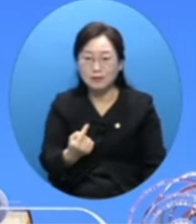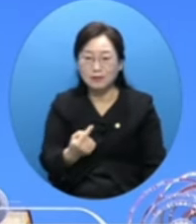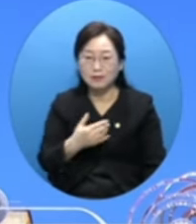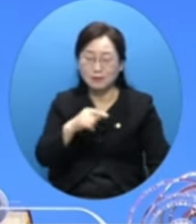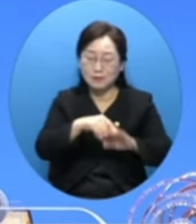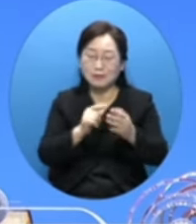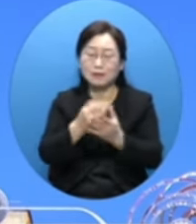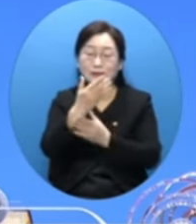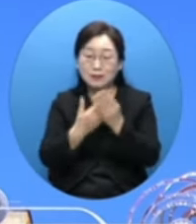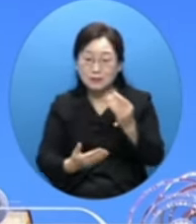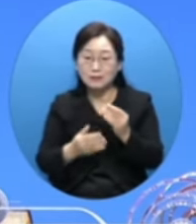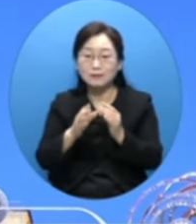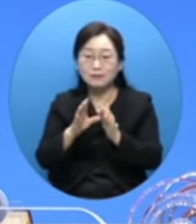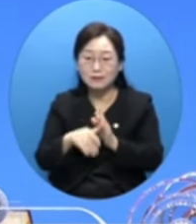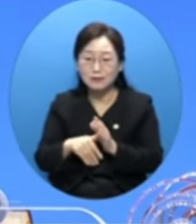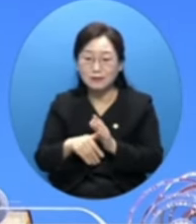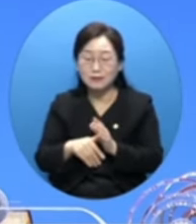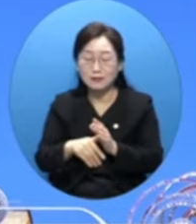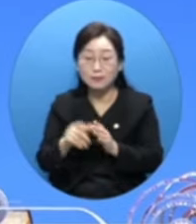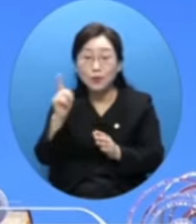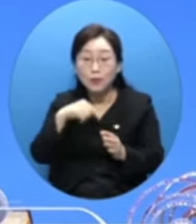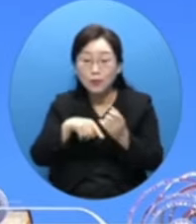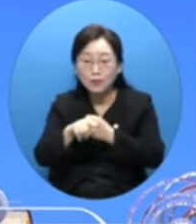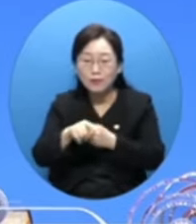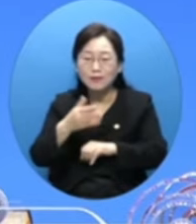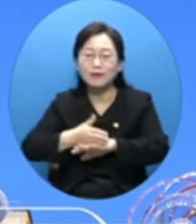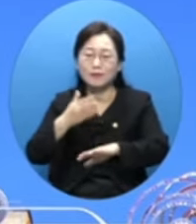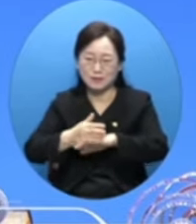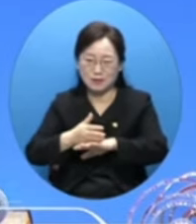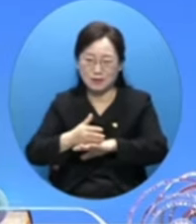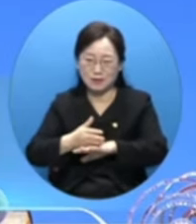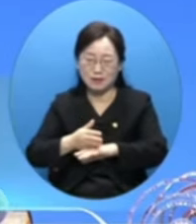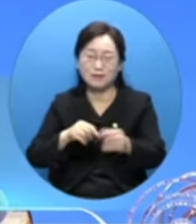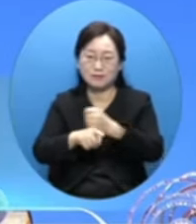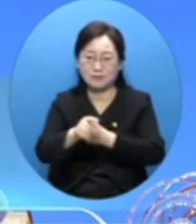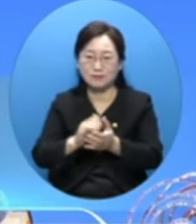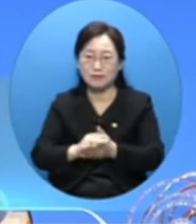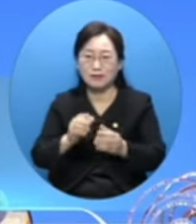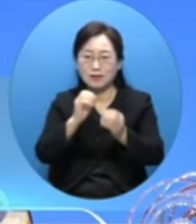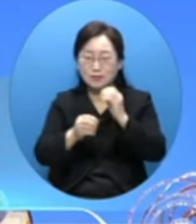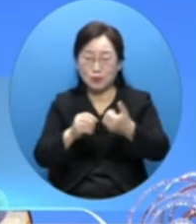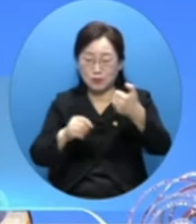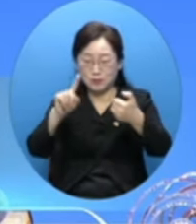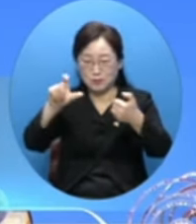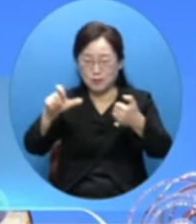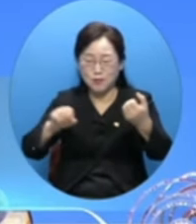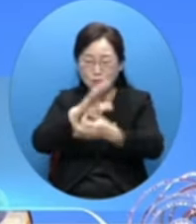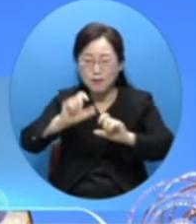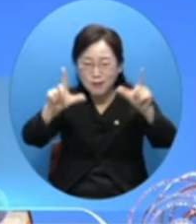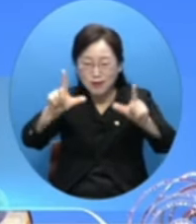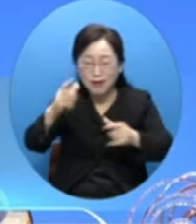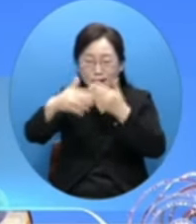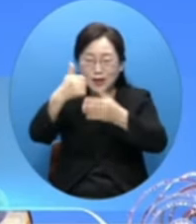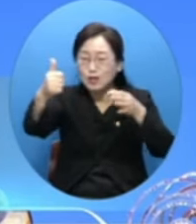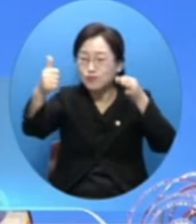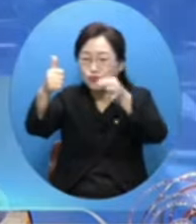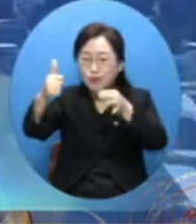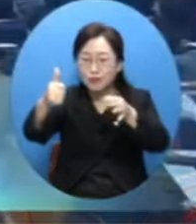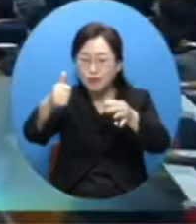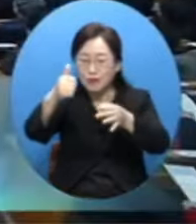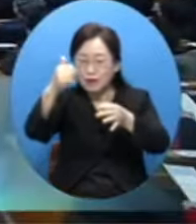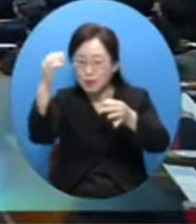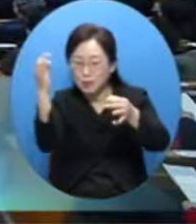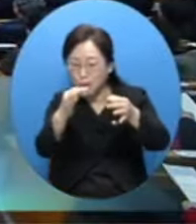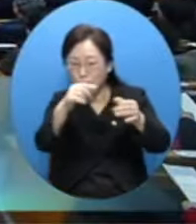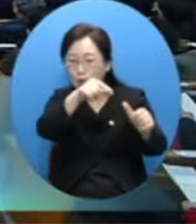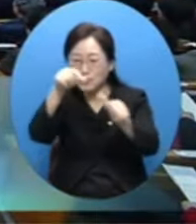낙심 가운데 빠졌을 때 그때가 바로 감사할 때인 것입니다. 시편 50편 15절입니다. 환난 날에 나를 부르라. 내가 너를 건지리니 내가